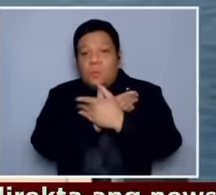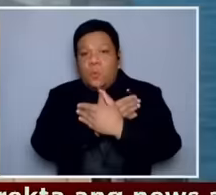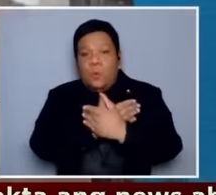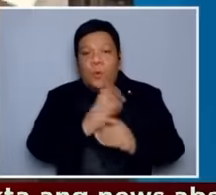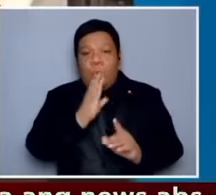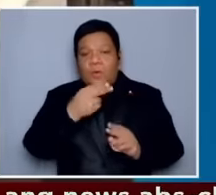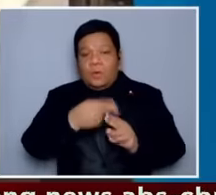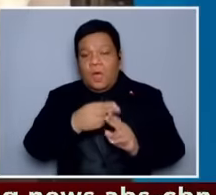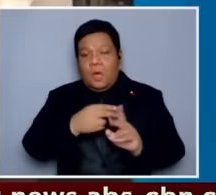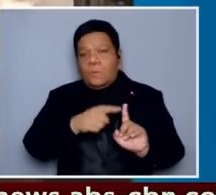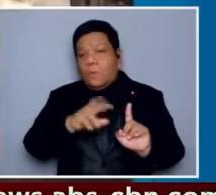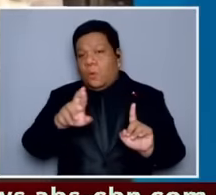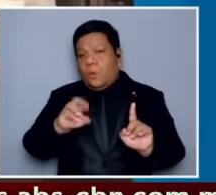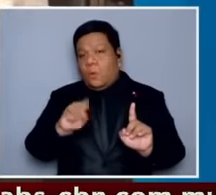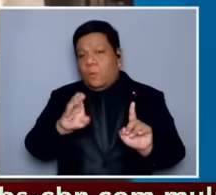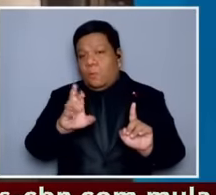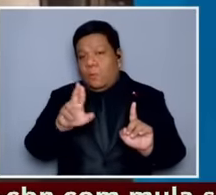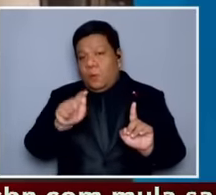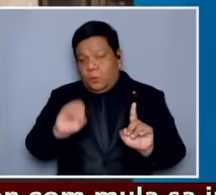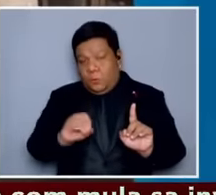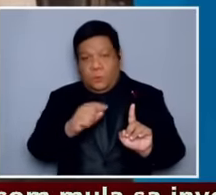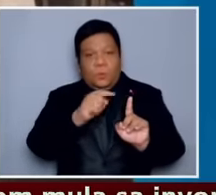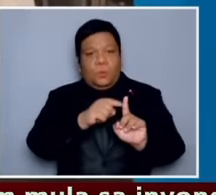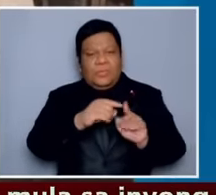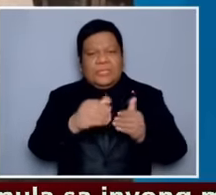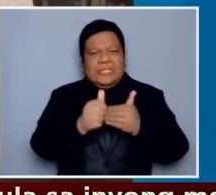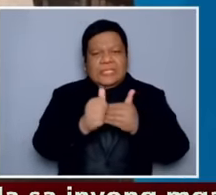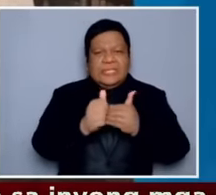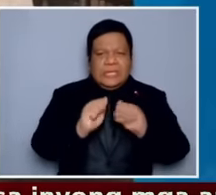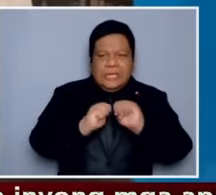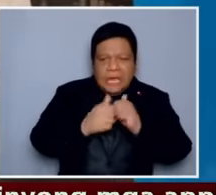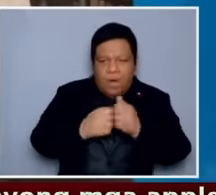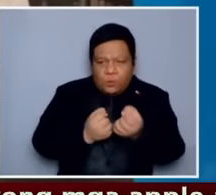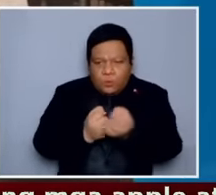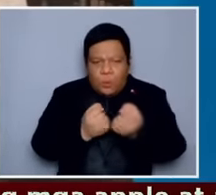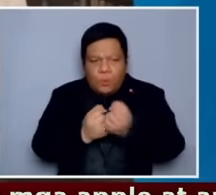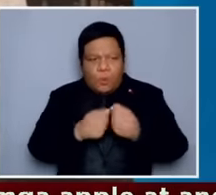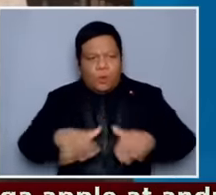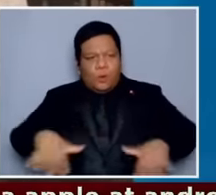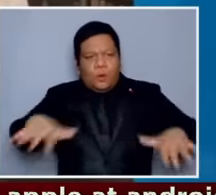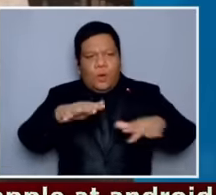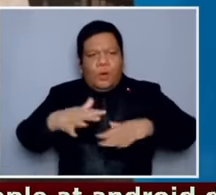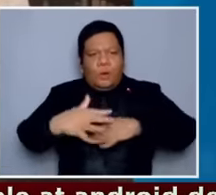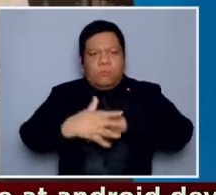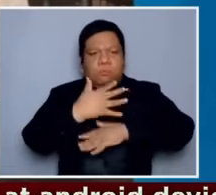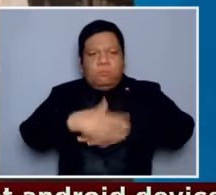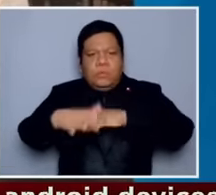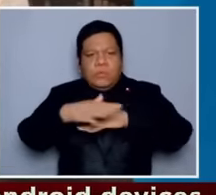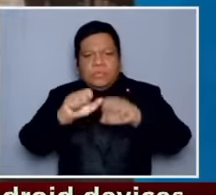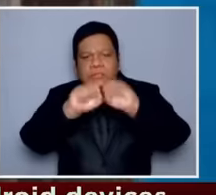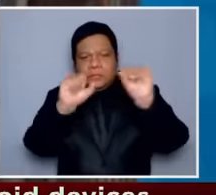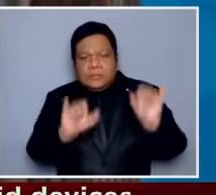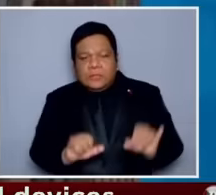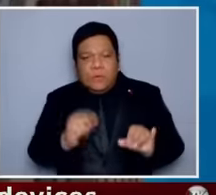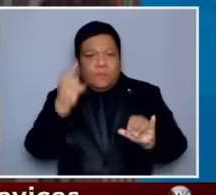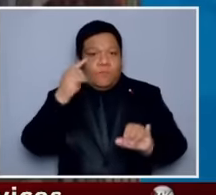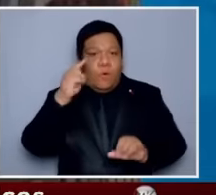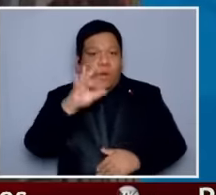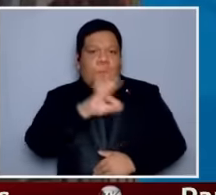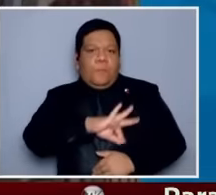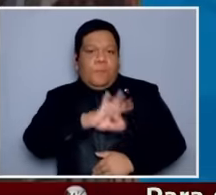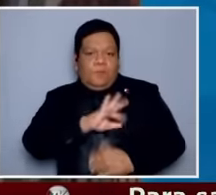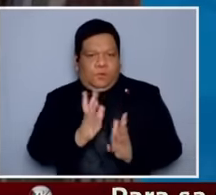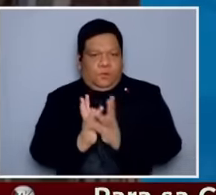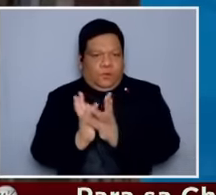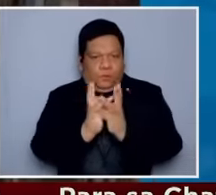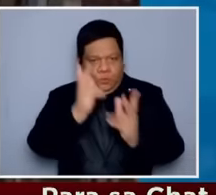Balyon. Nanguna si Balyon sa pagtataguyod ng sustainable marine ecosystem para sa kapakinabangan ng kanyang komunidad. Bukod